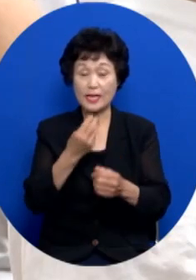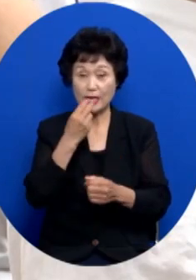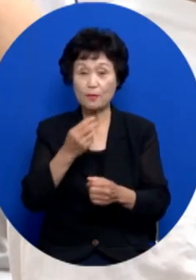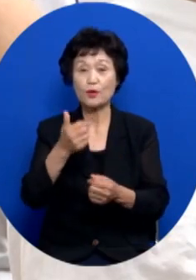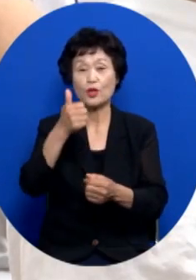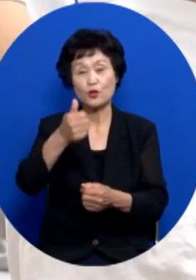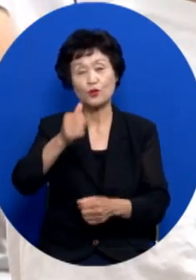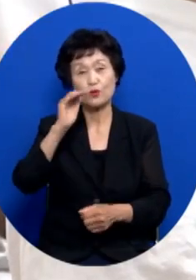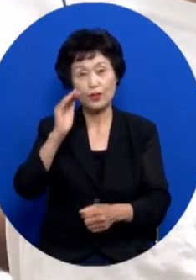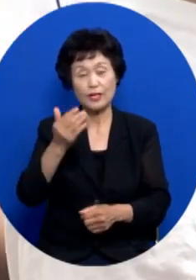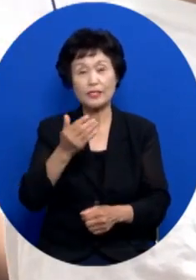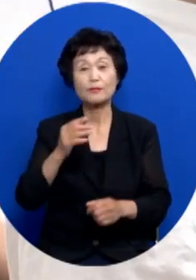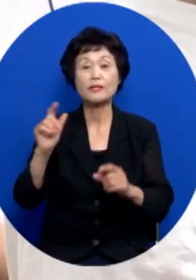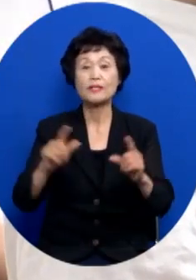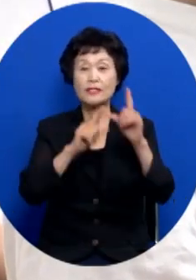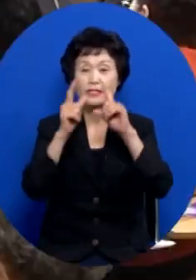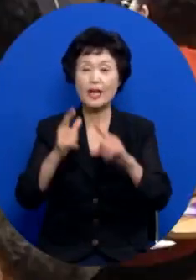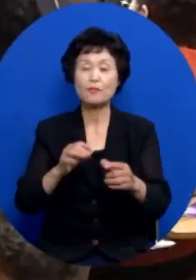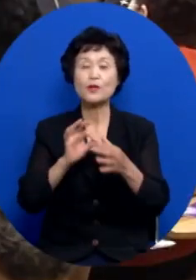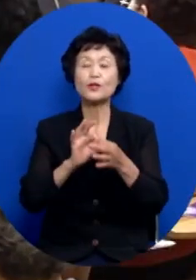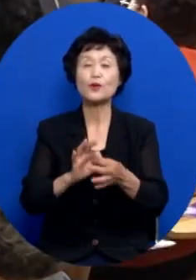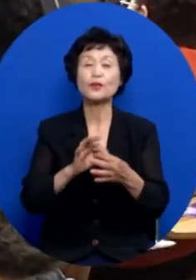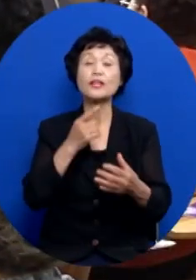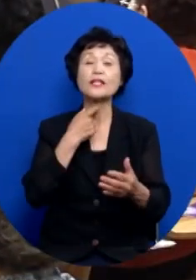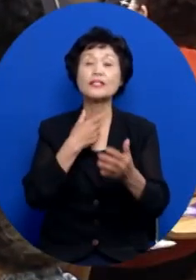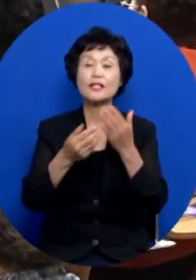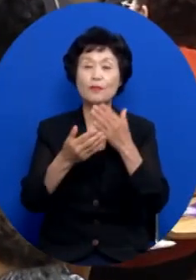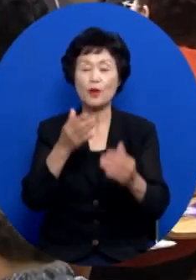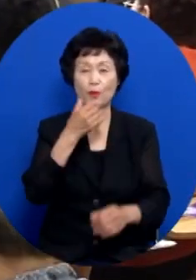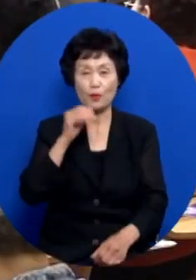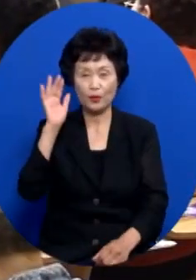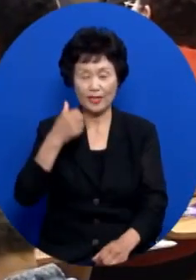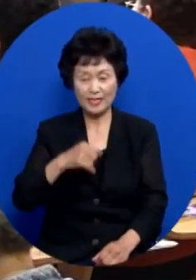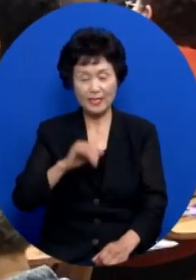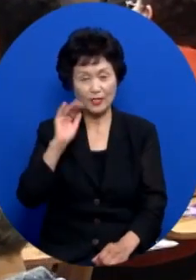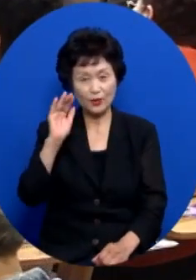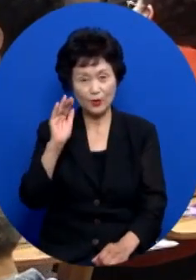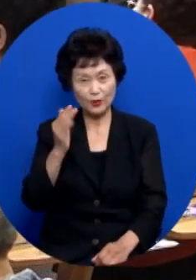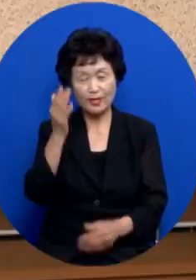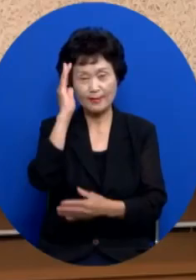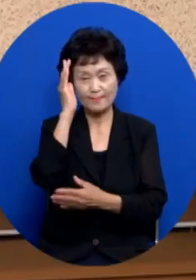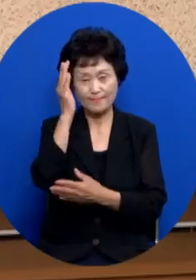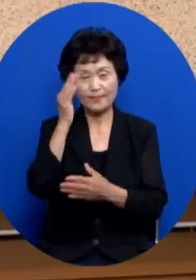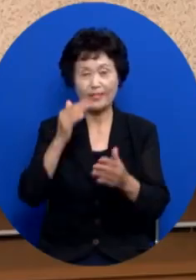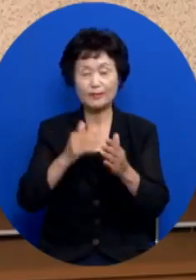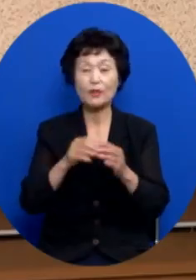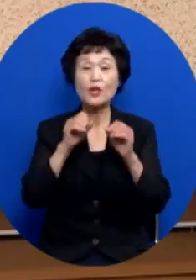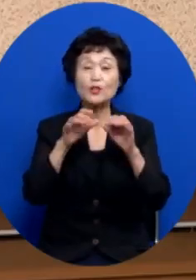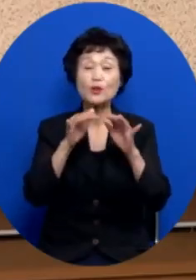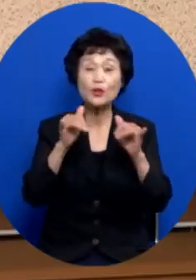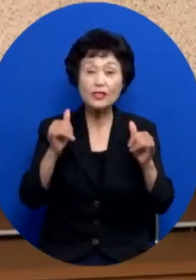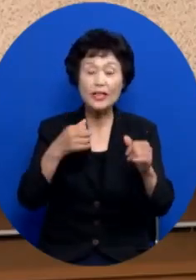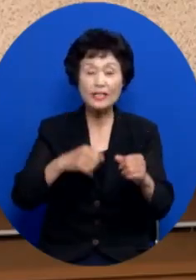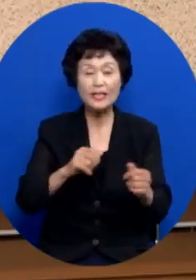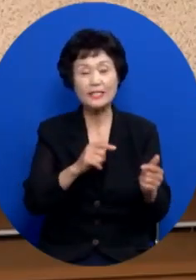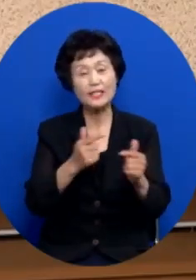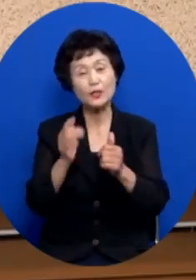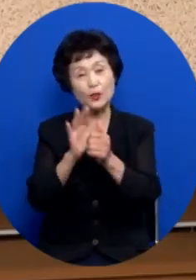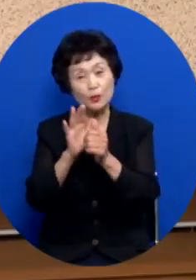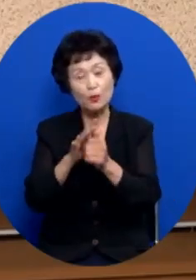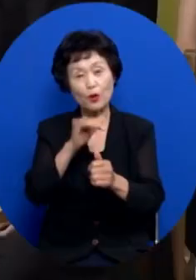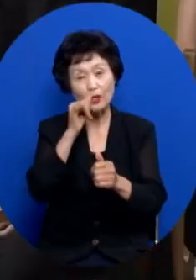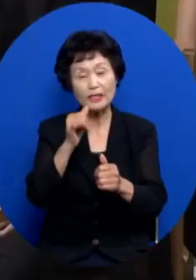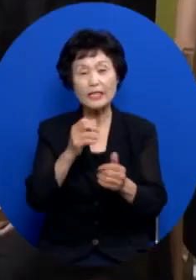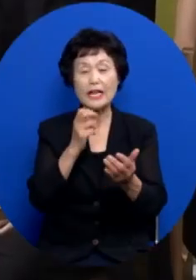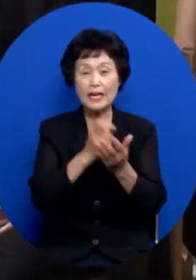깊이 체험하며 더 성숙한 복된 자녀들이 되길 축복했습니다. 2012년부터 선교사 자녀들을 지원해온 감리회